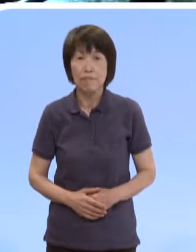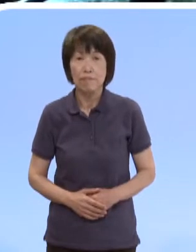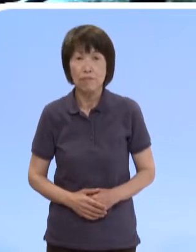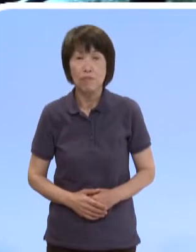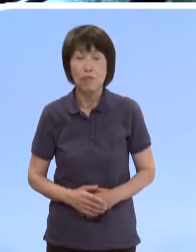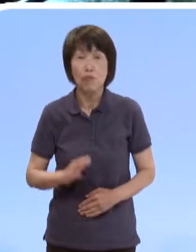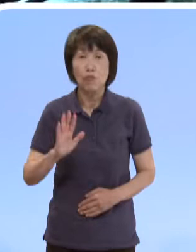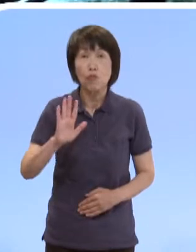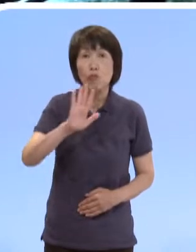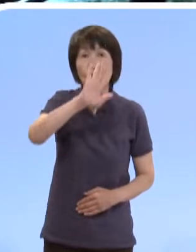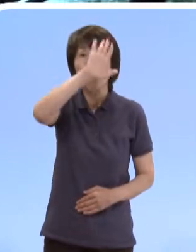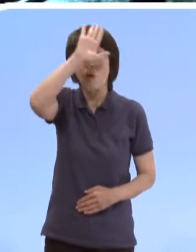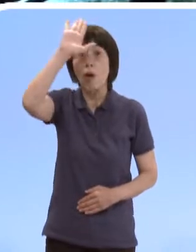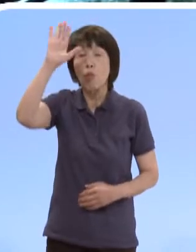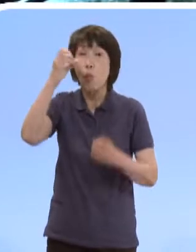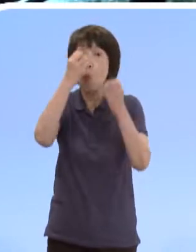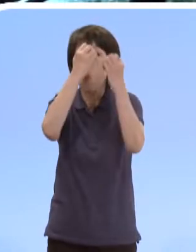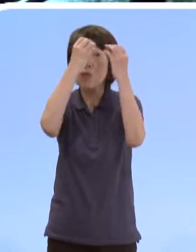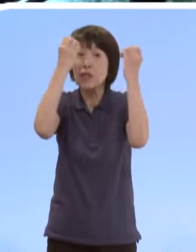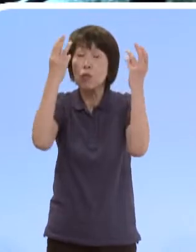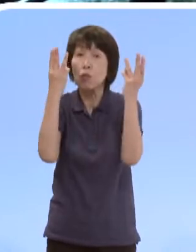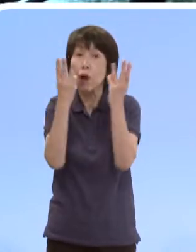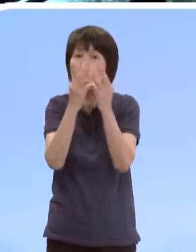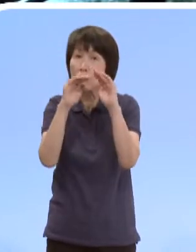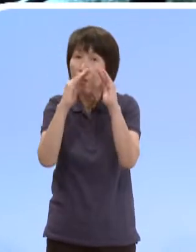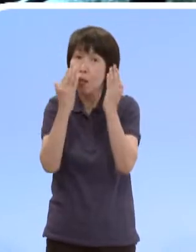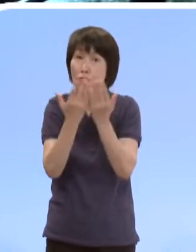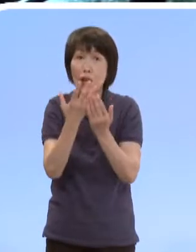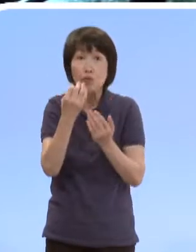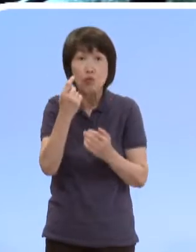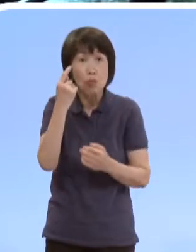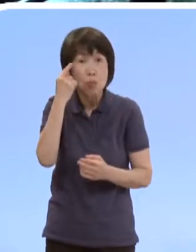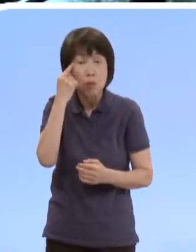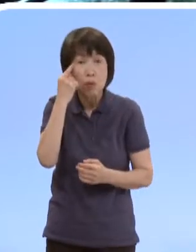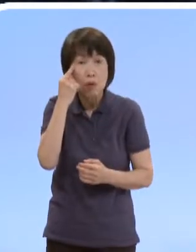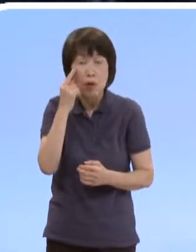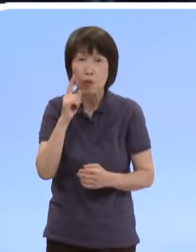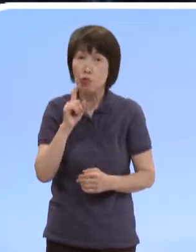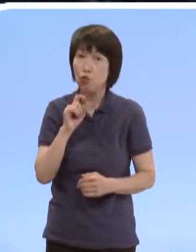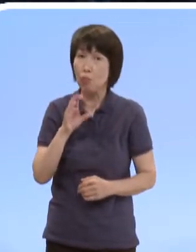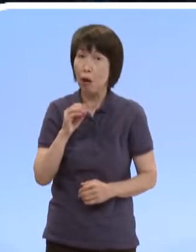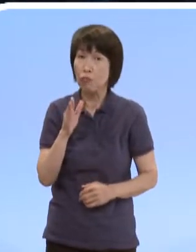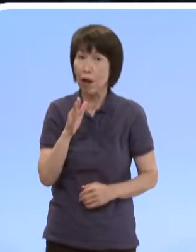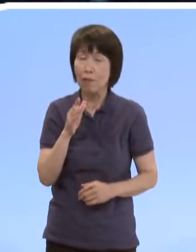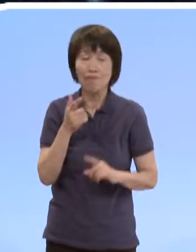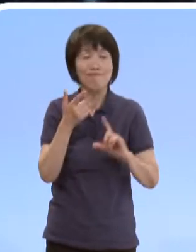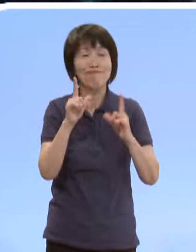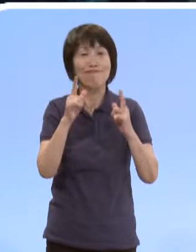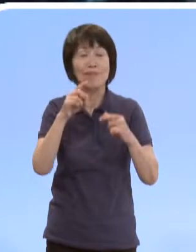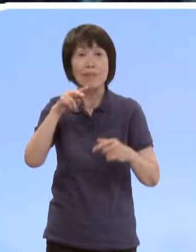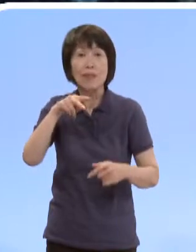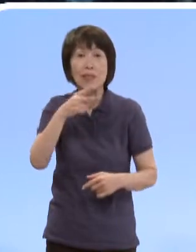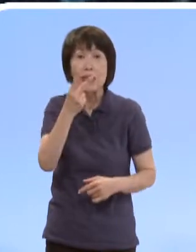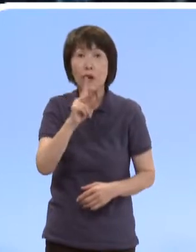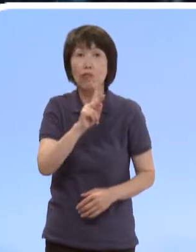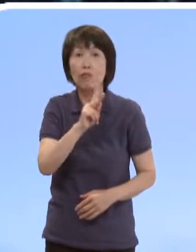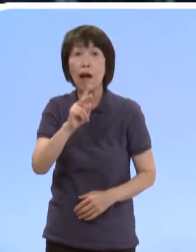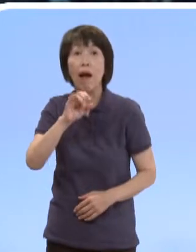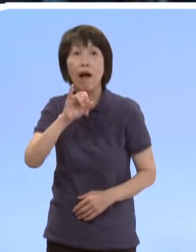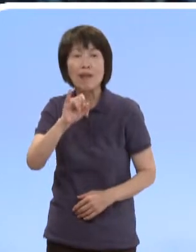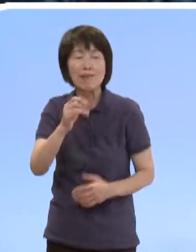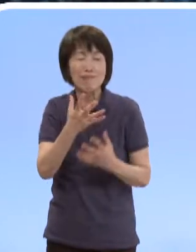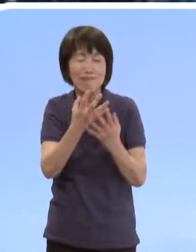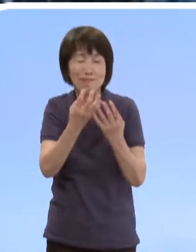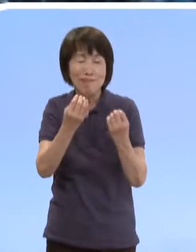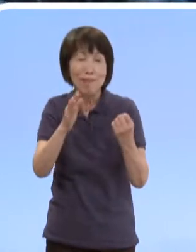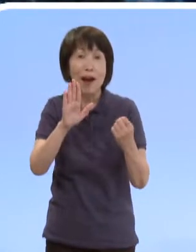この世すべての星はいくつと言われているでしょうか。 え、10万個くらい。 正解は200ガ